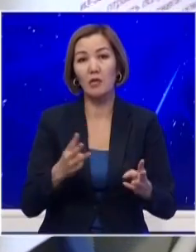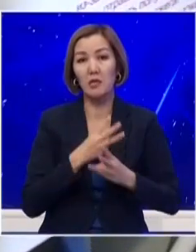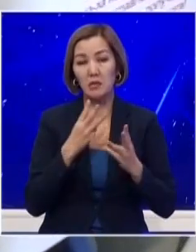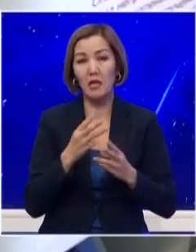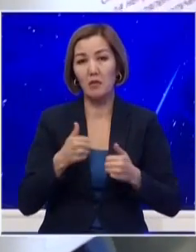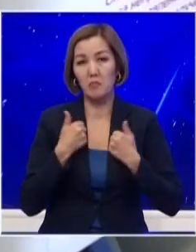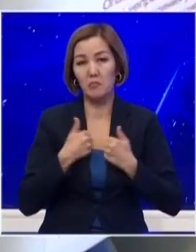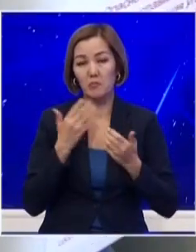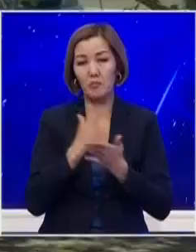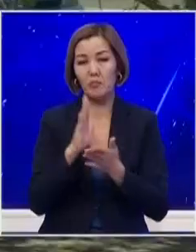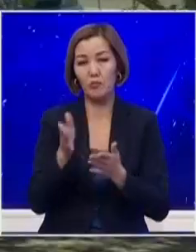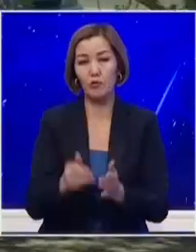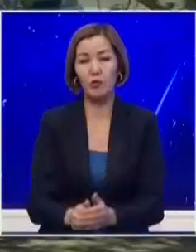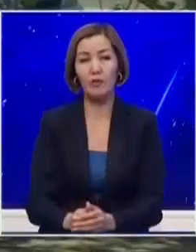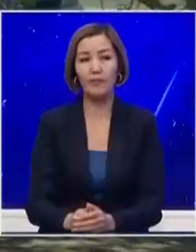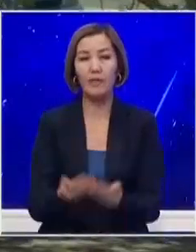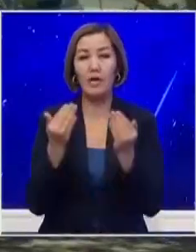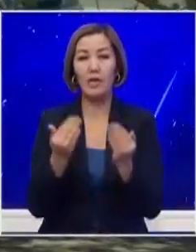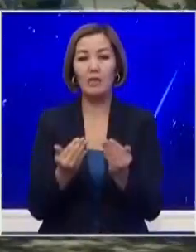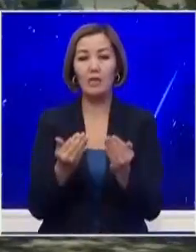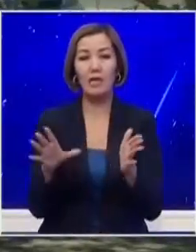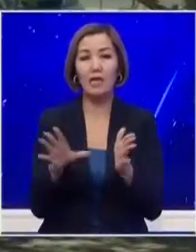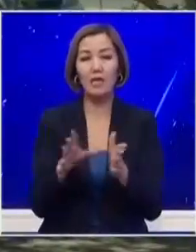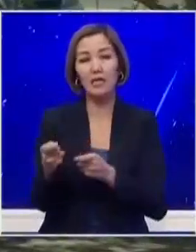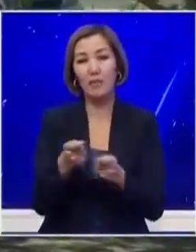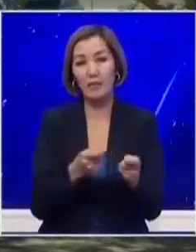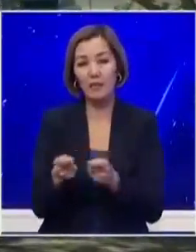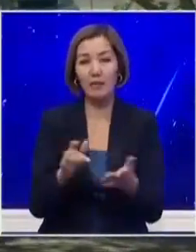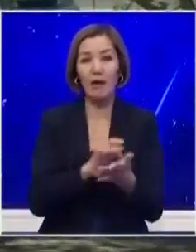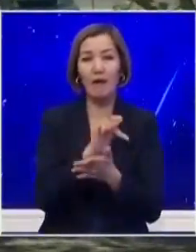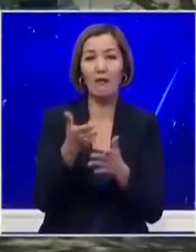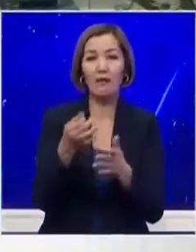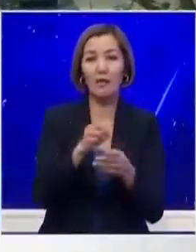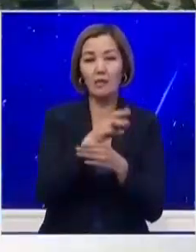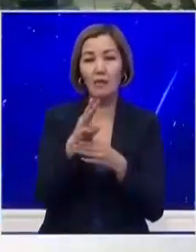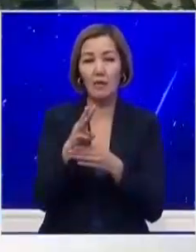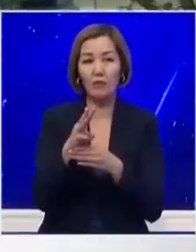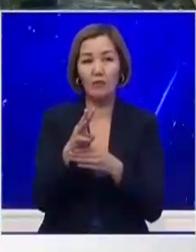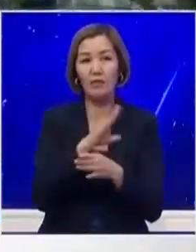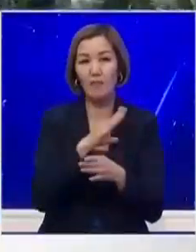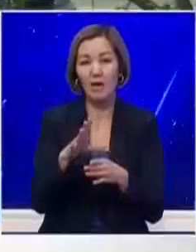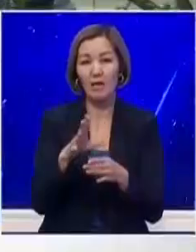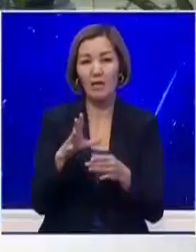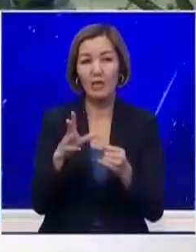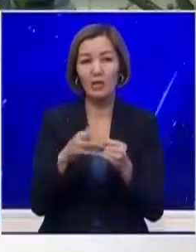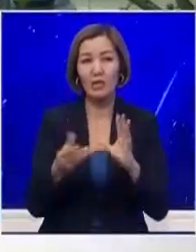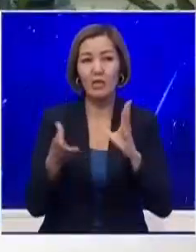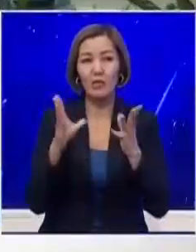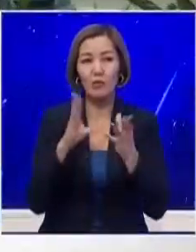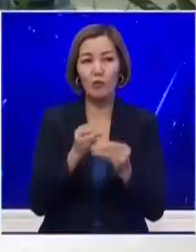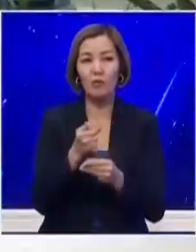отыр. Қазіргі уақытта энергетика басқармасымен қаланың газбен қамтылмаған жерлері бойынша